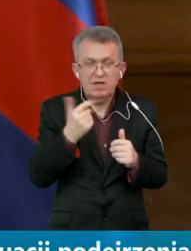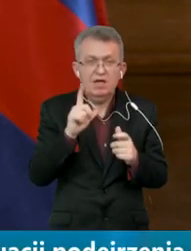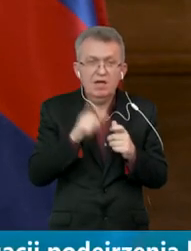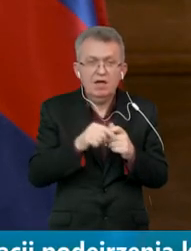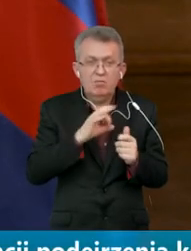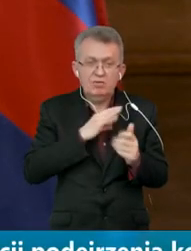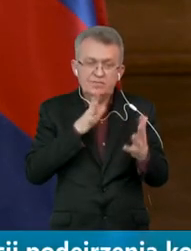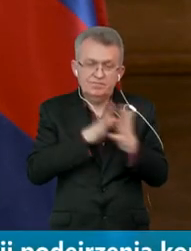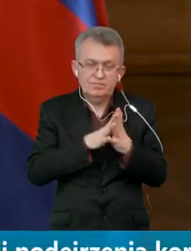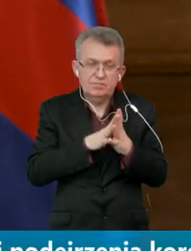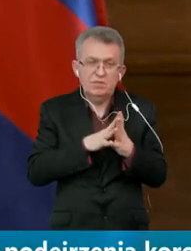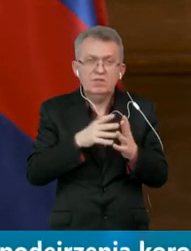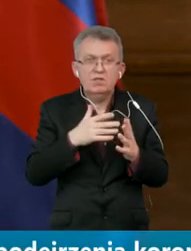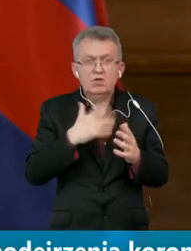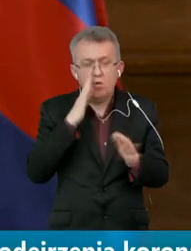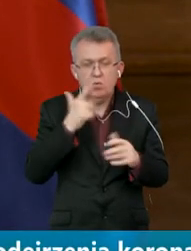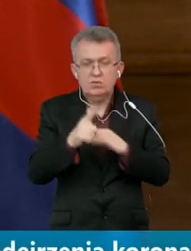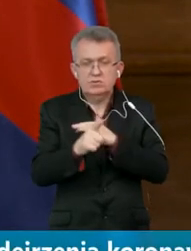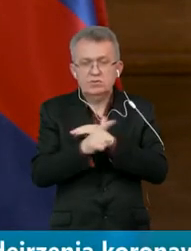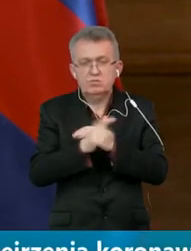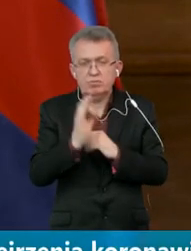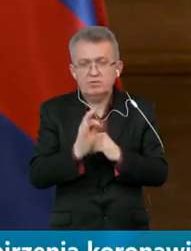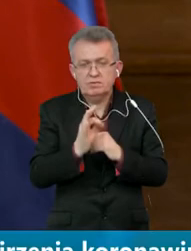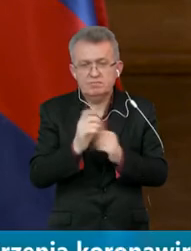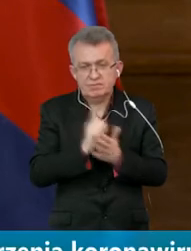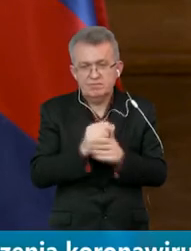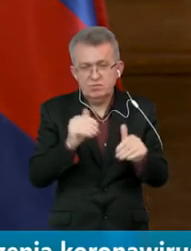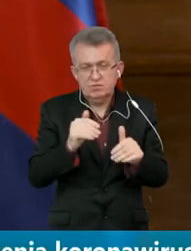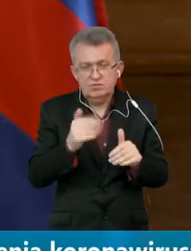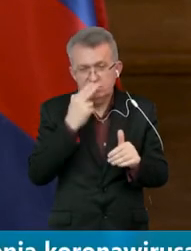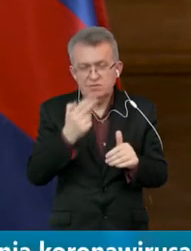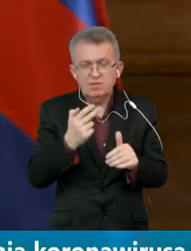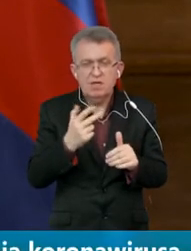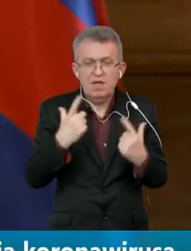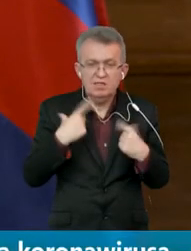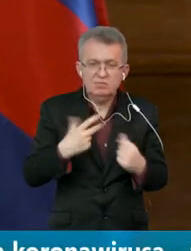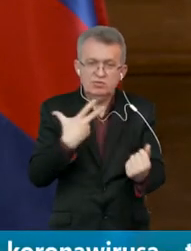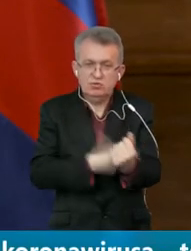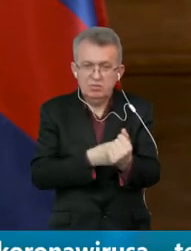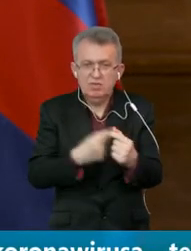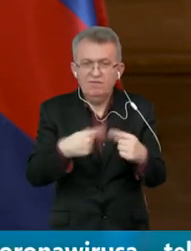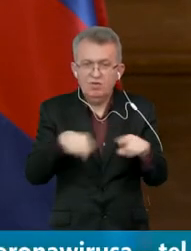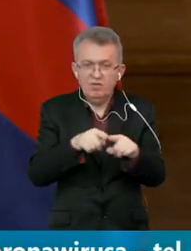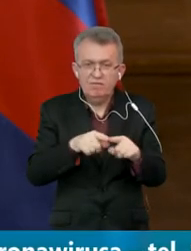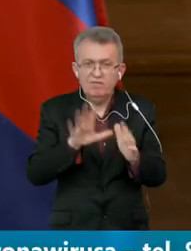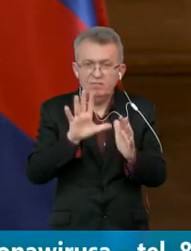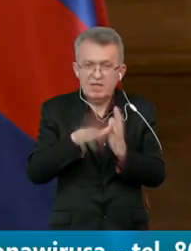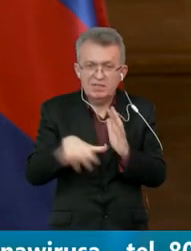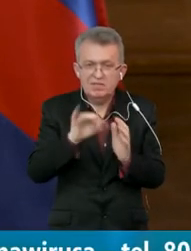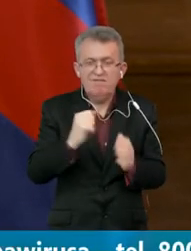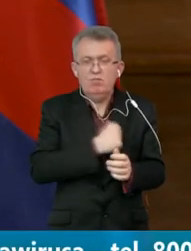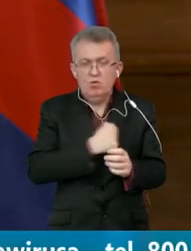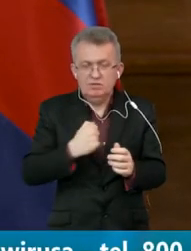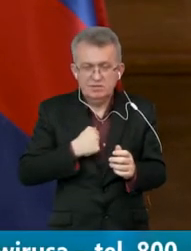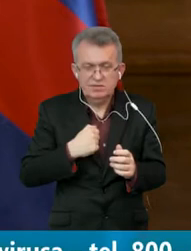ocenie szanse są na poziomie około 70%. Zakładam, że liczba szczepień realizowanych w naszym mieście i kraju,